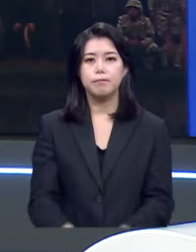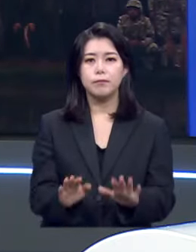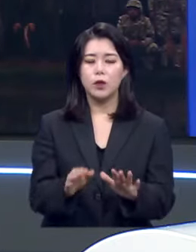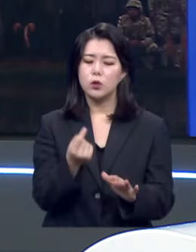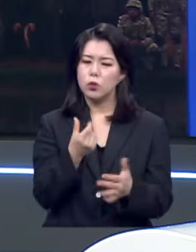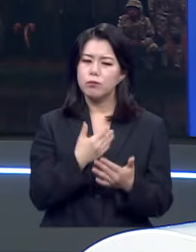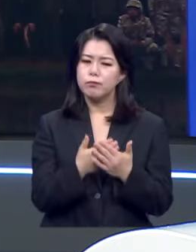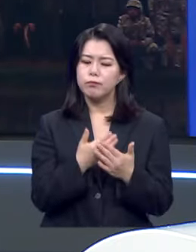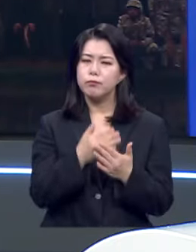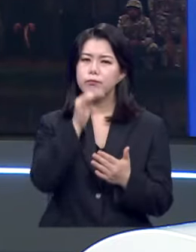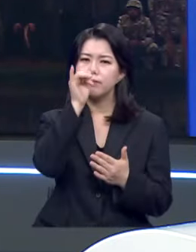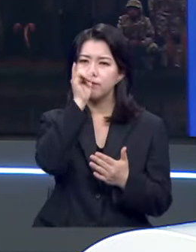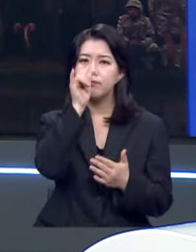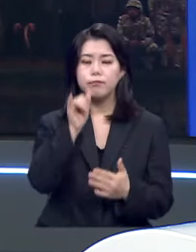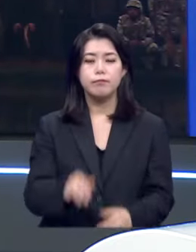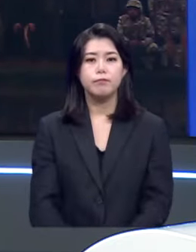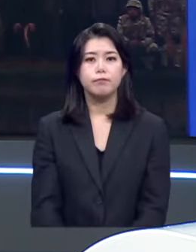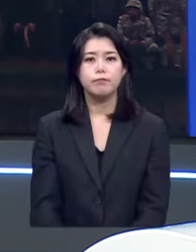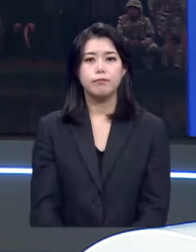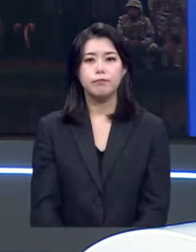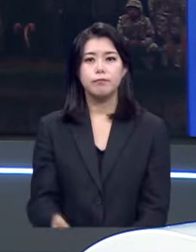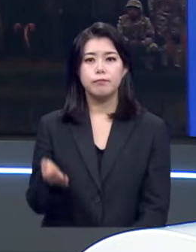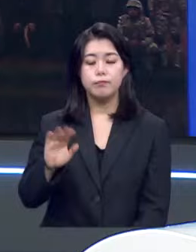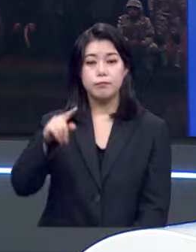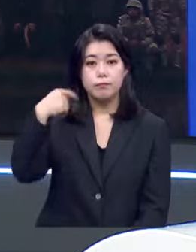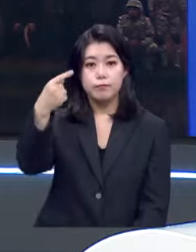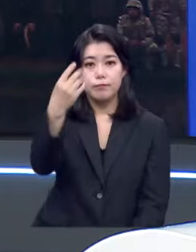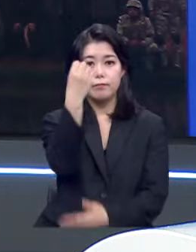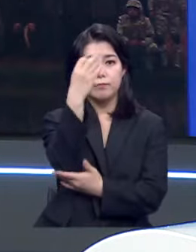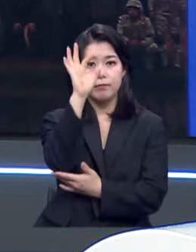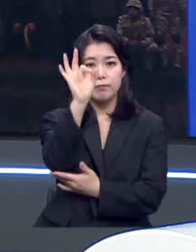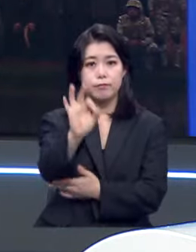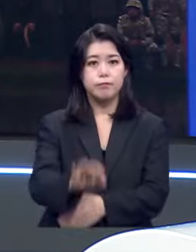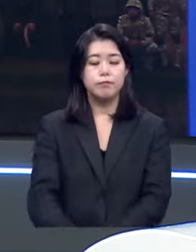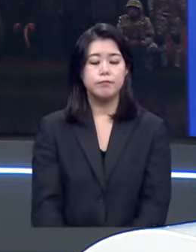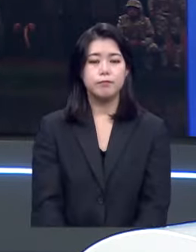위태위태한 데라 느낌이 드는데 근데 다음 기사